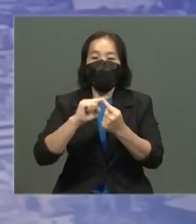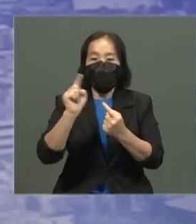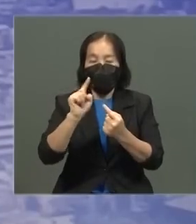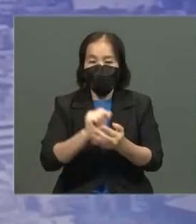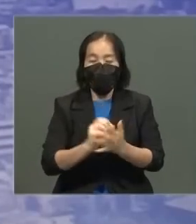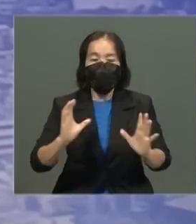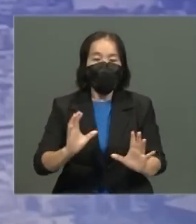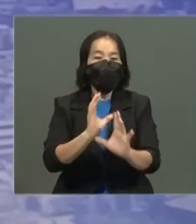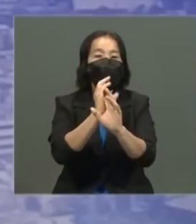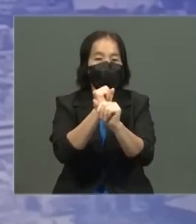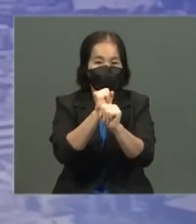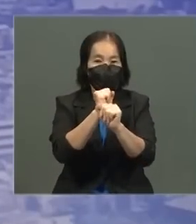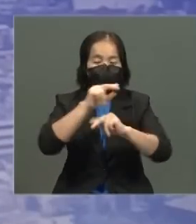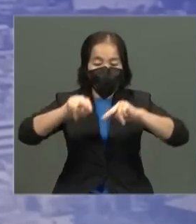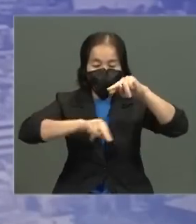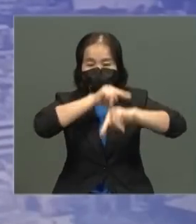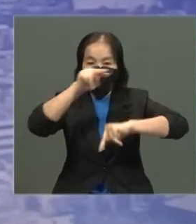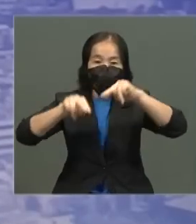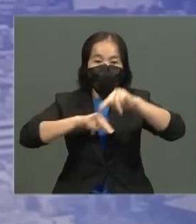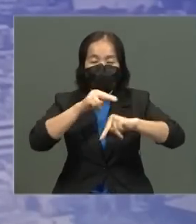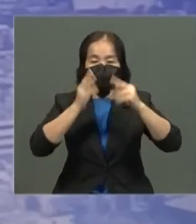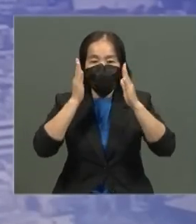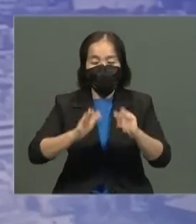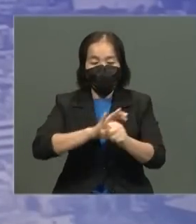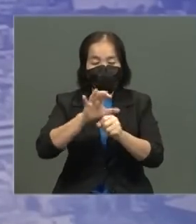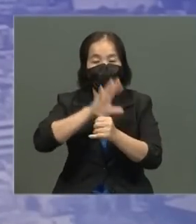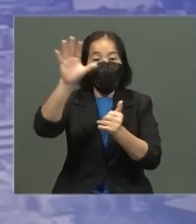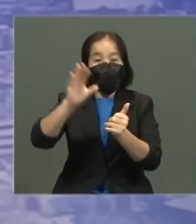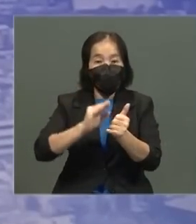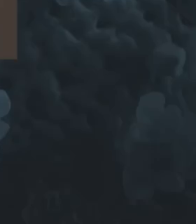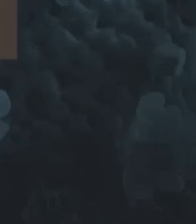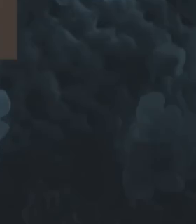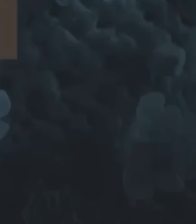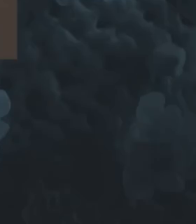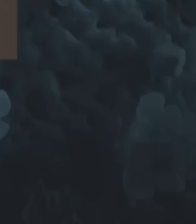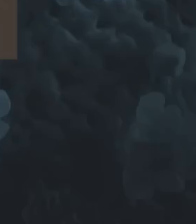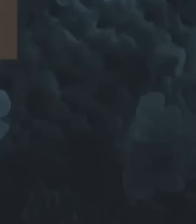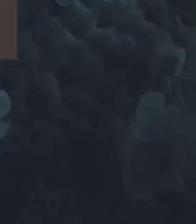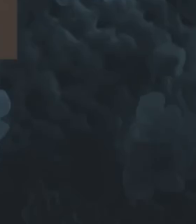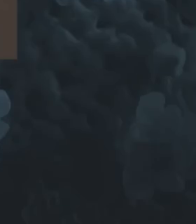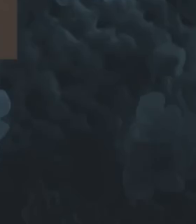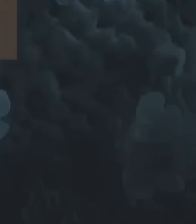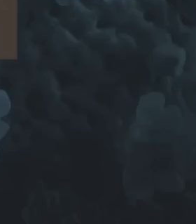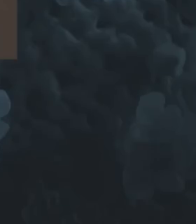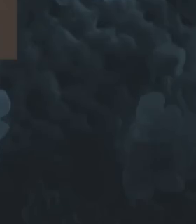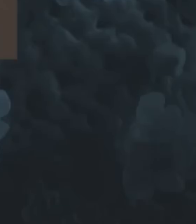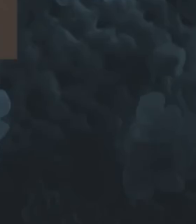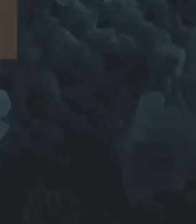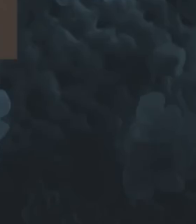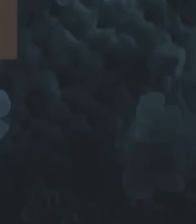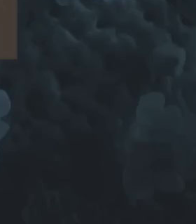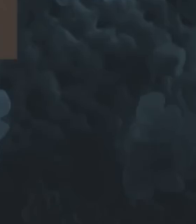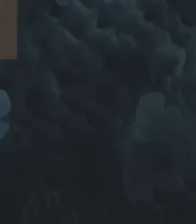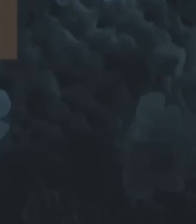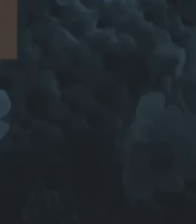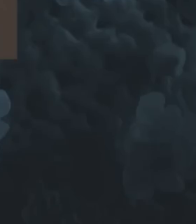วันนี้ทางผู้ช่วยโฆษกสบค.แพทย์หญิงอภิสมัยศรีรังสรรค์ได้แถลงสรุปตัวเลขของผู้ติดเชื้อคนหายป่วยและผู้เสียชีวิ